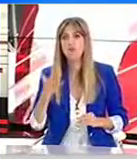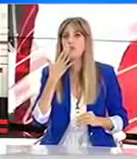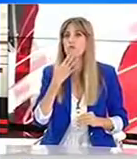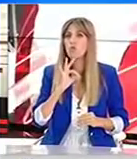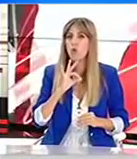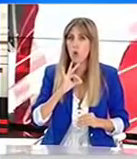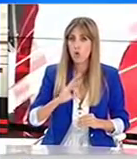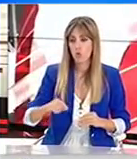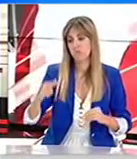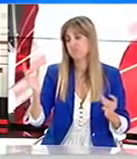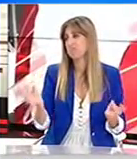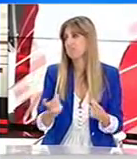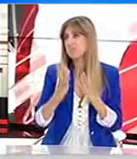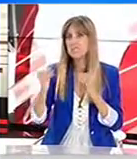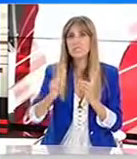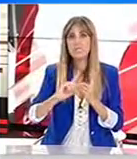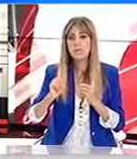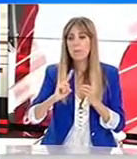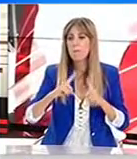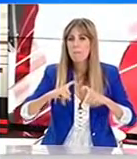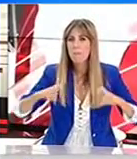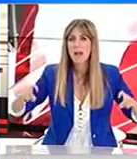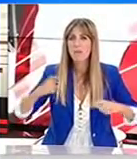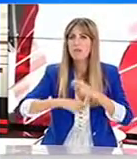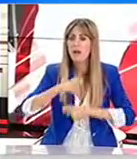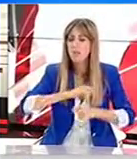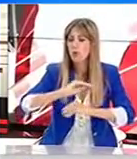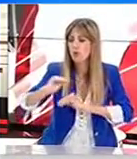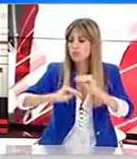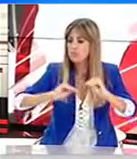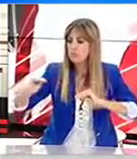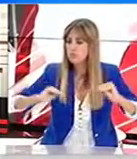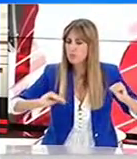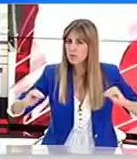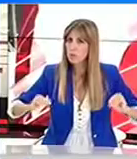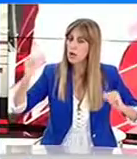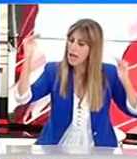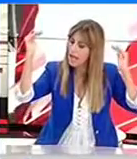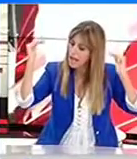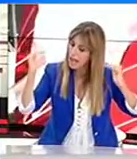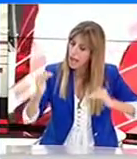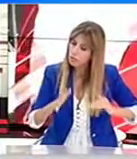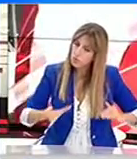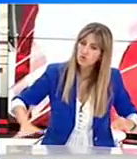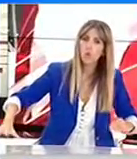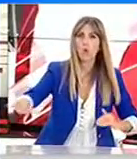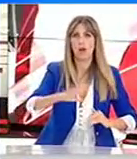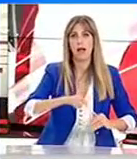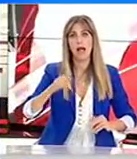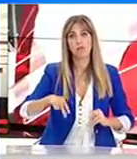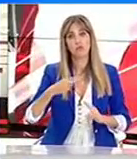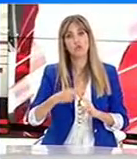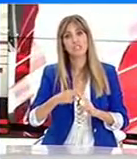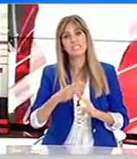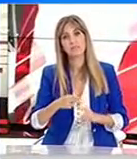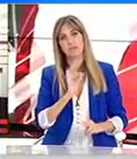μεταφορικού κόστους. Είναι μια πολύ θετική εξέλιξη αυτή. Και η χρηματοδότηση είναι εξασφαλισμένη από το πρόγραμμα